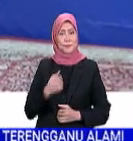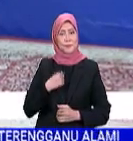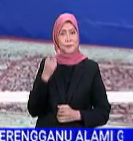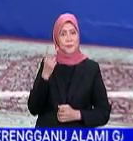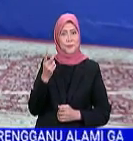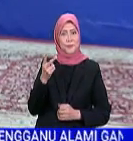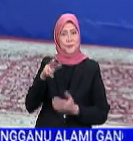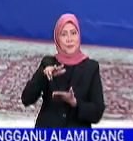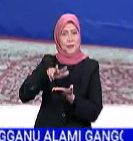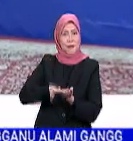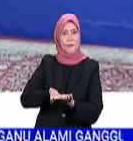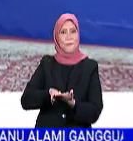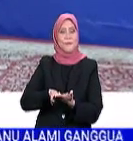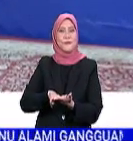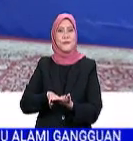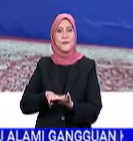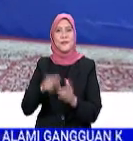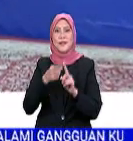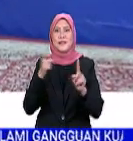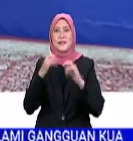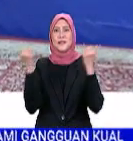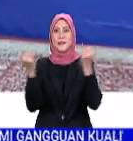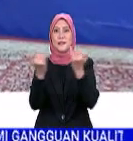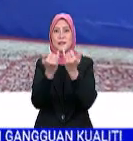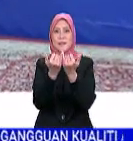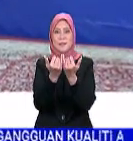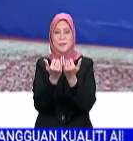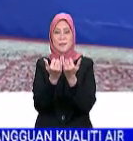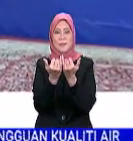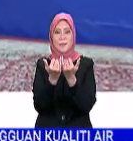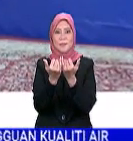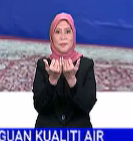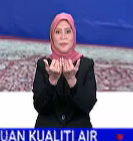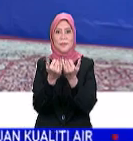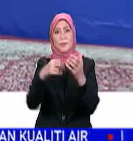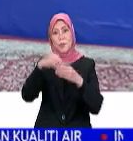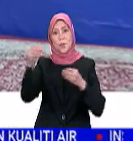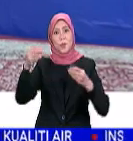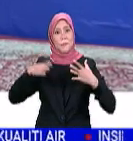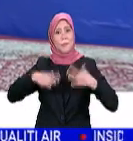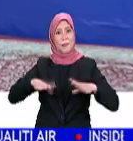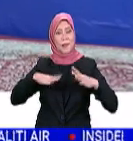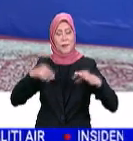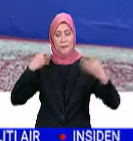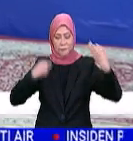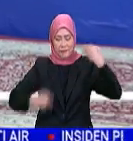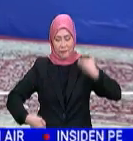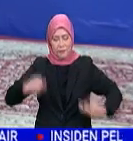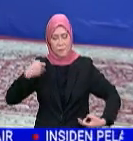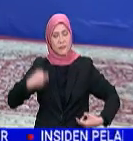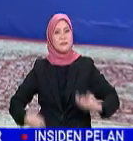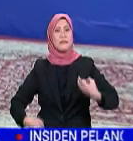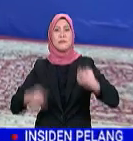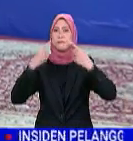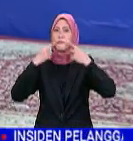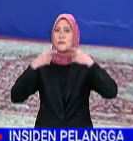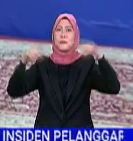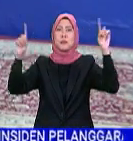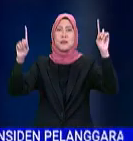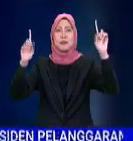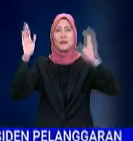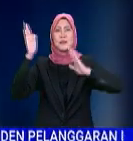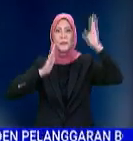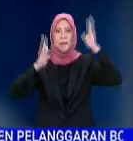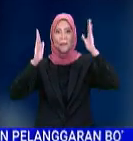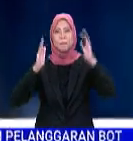ini sebagai satu pengisi rasanya cukup besar daripada sebuah Syarikat pengeluar tekstil dan fashion yang sangat terkemuka di Malaysia